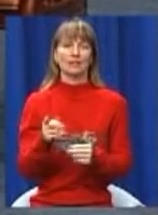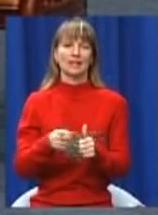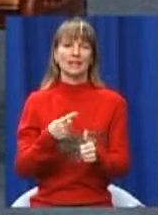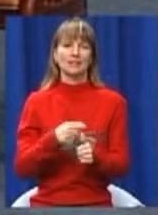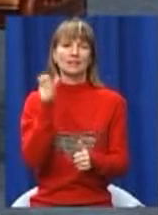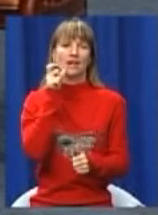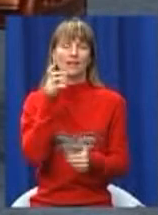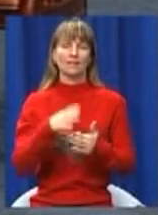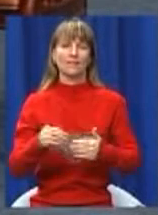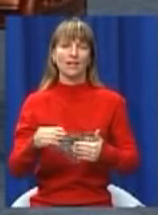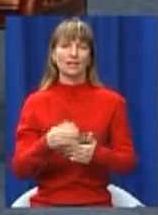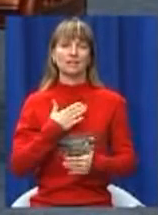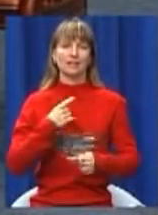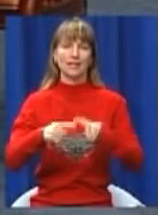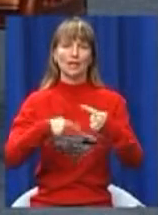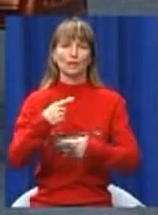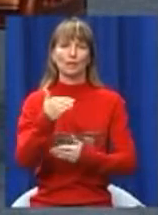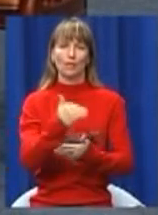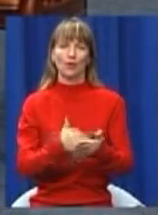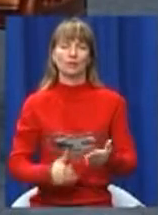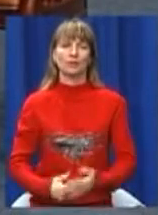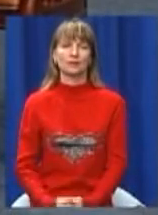ще цукрова вата, з нашої наступної рубрики.